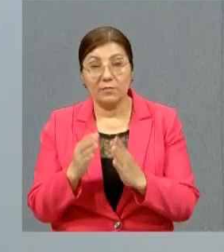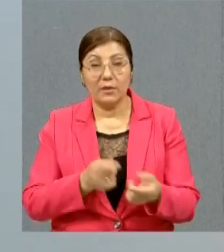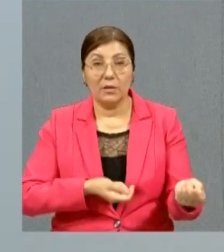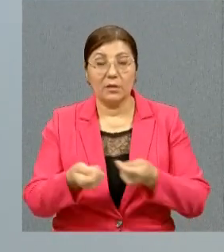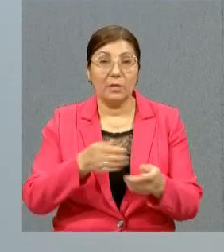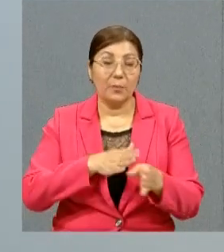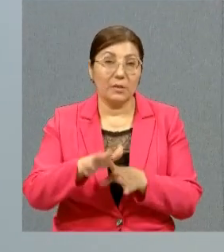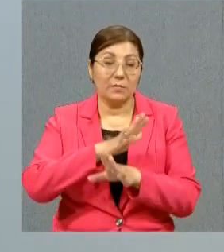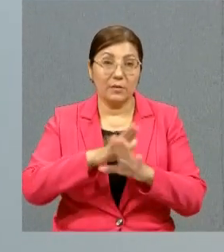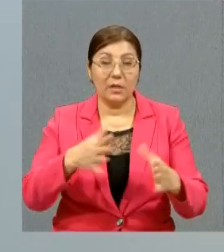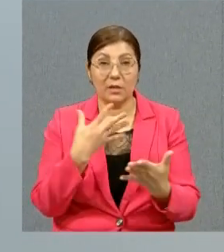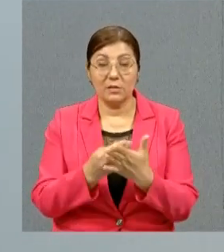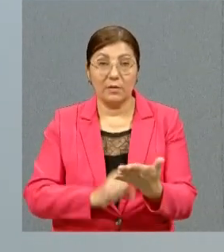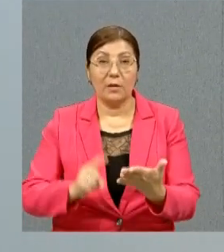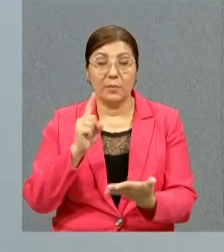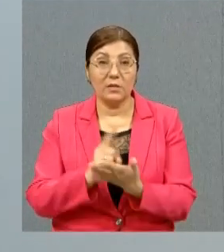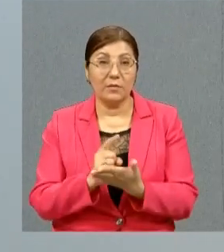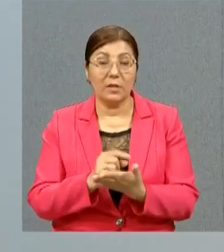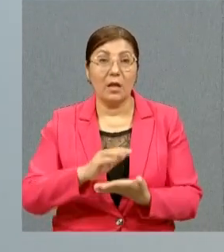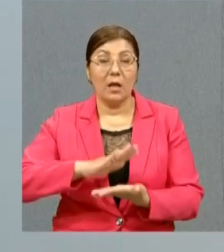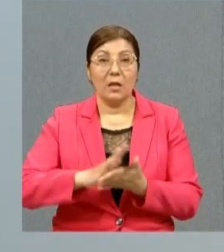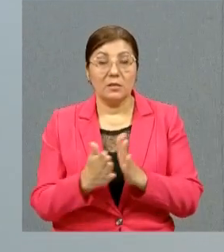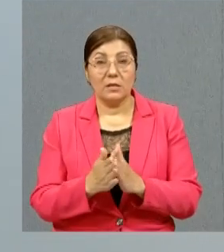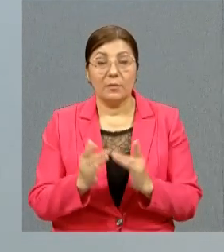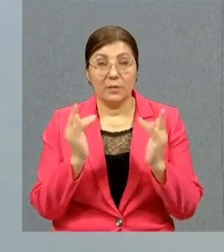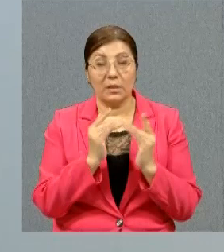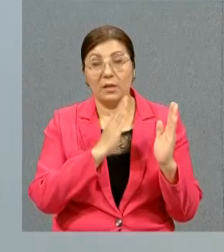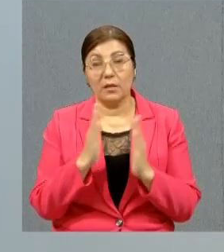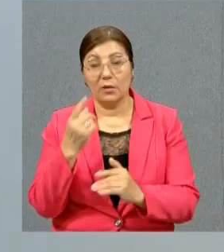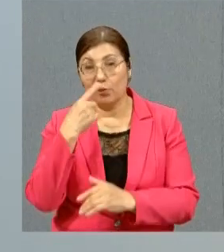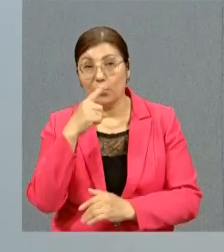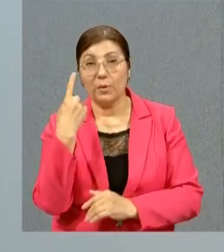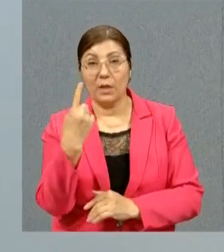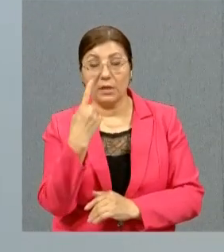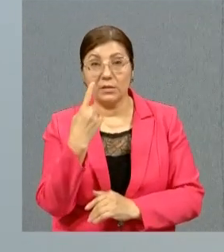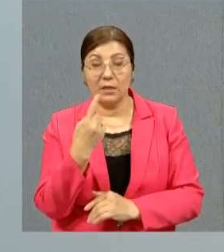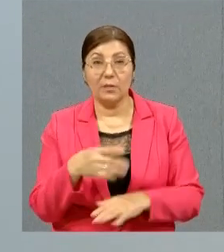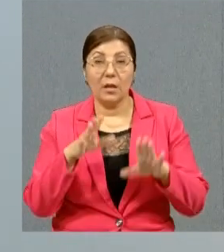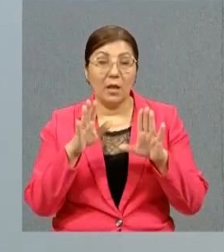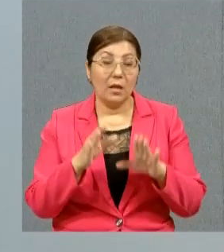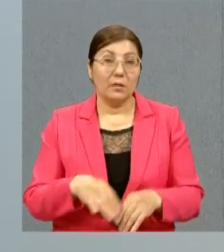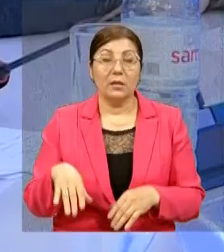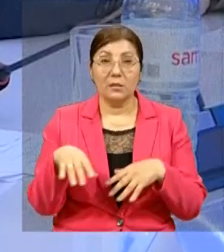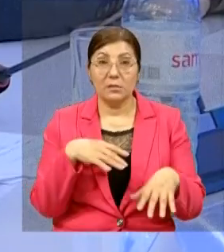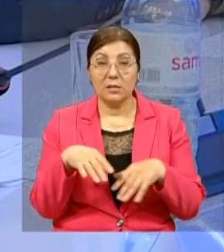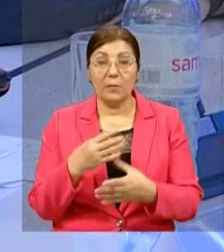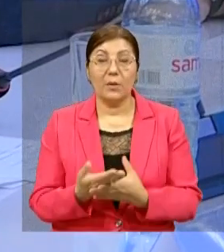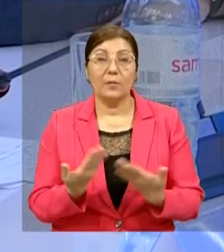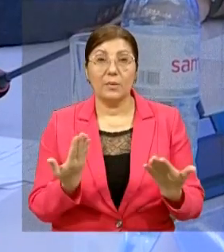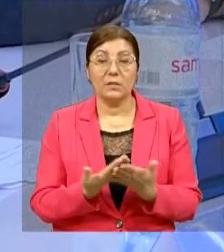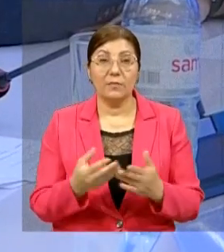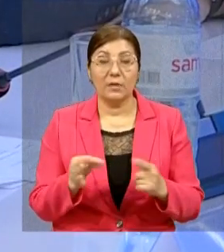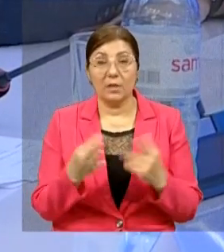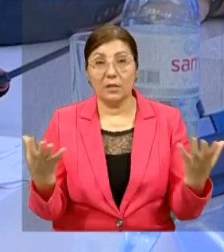возложены на них обязанности к примеру состояние общежития номер о данного университета оставляет желать лучшего таже в целях